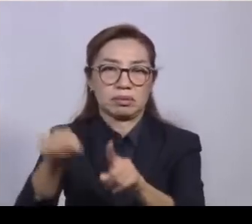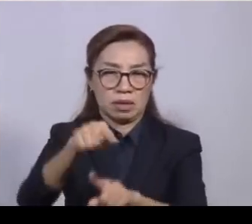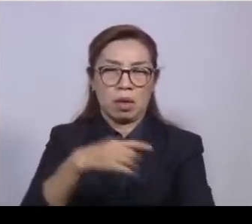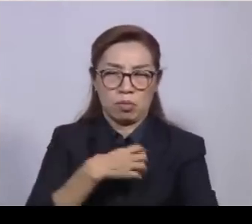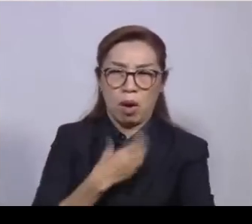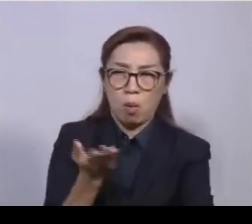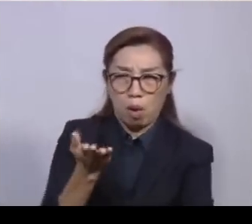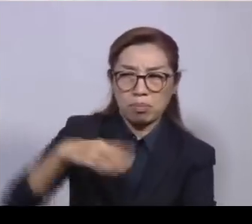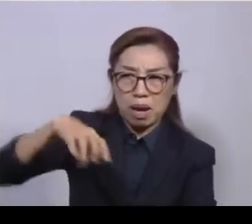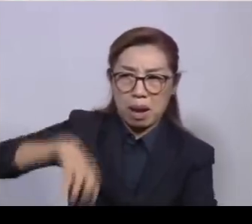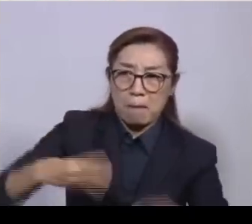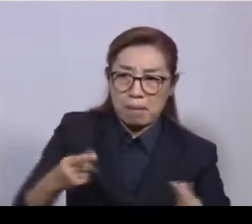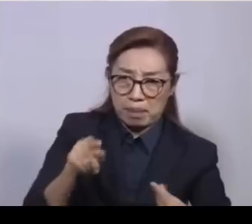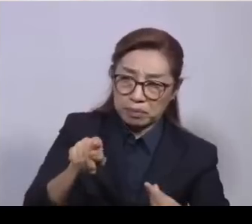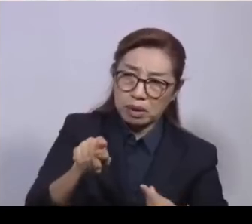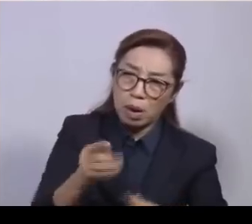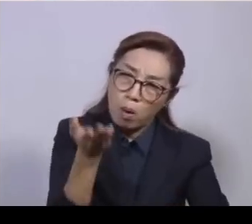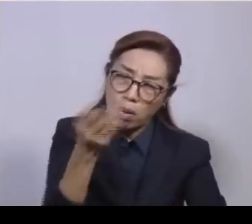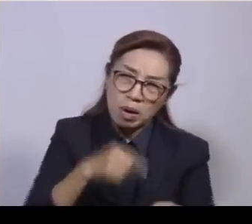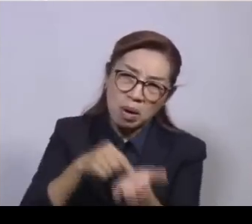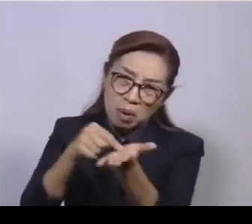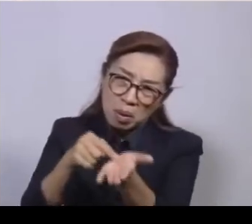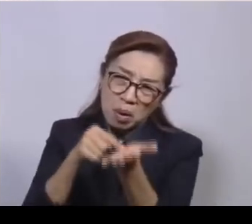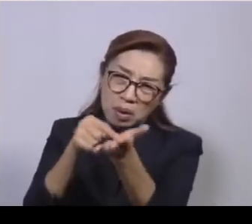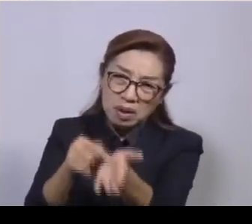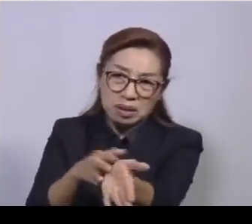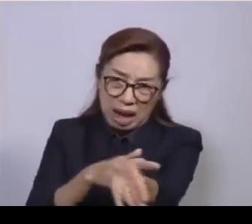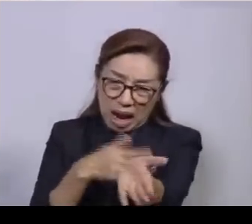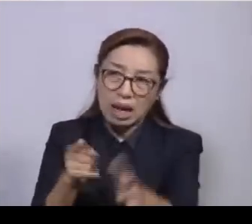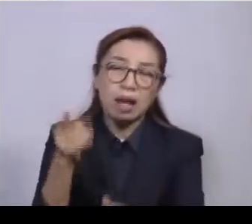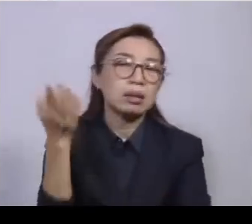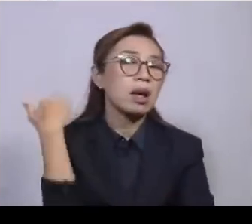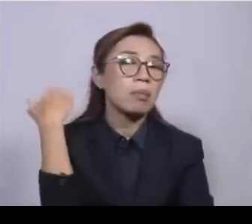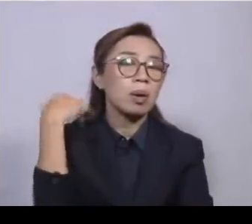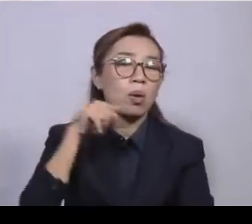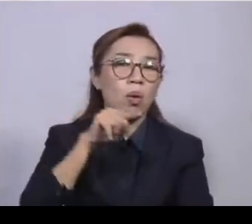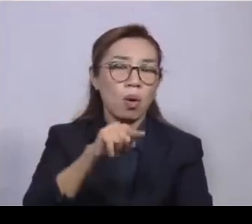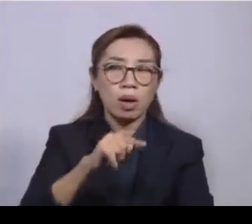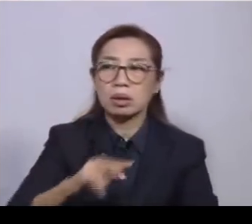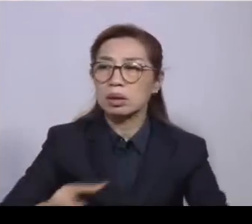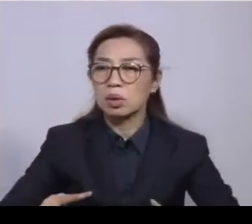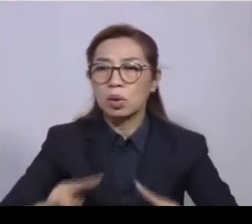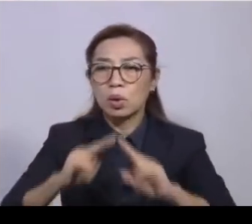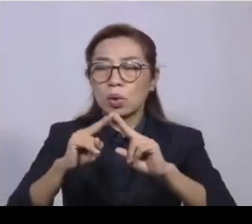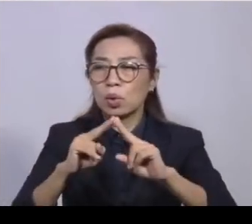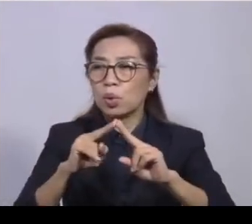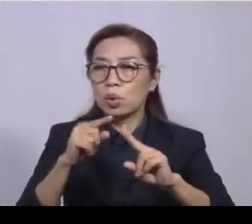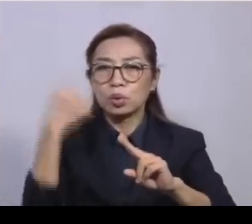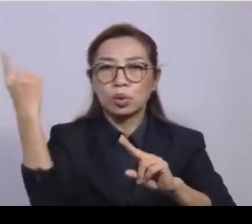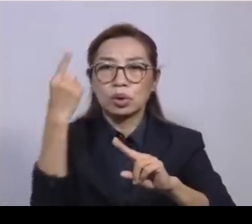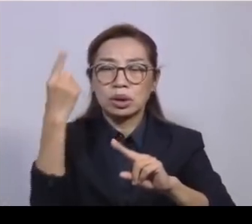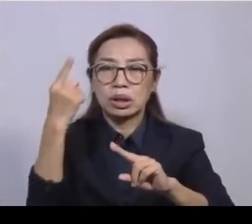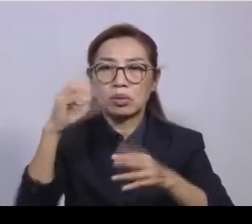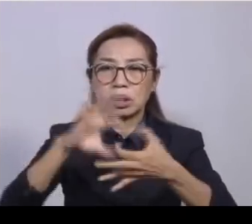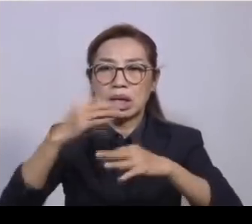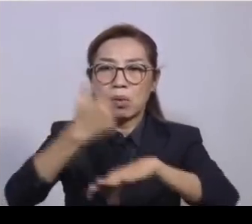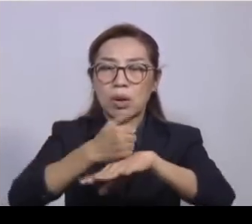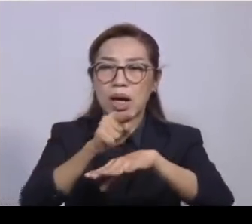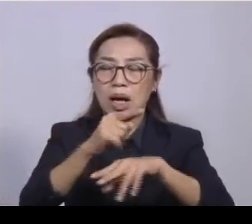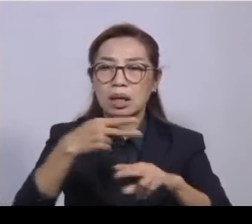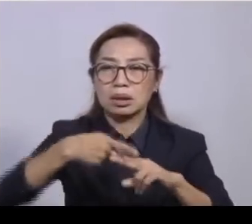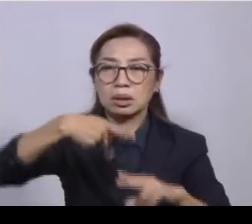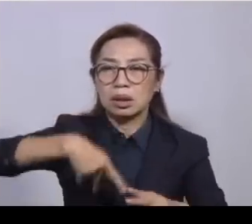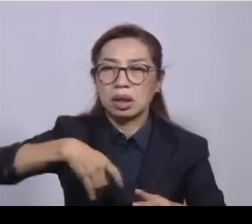เขาอยากจะขอให้ทางภาครัฐเนี่ยพิจารณามานานหลายปีแล้วตั้งแต่สมัยที่คุณพิพัฒน์ราชกิจประการเนี่ยเป็นรัฐมนตรีท่องเที่ยวและก็ตอนนี้เนี่ย